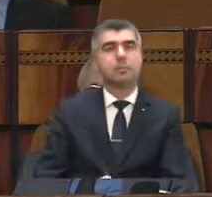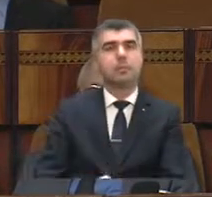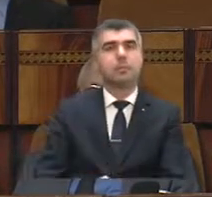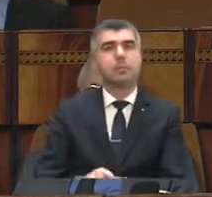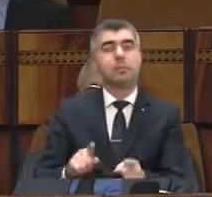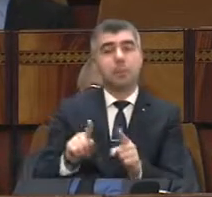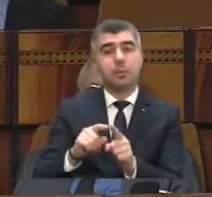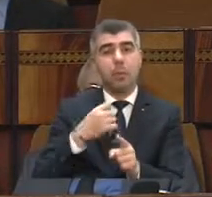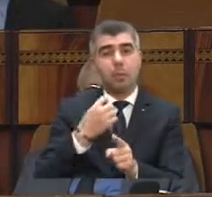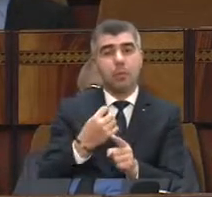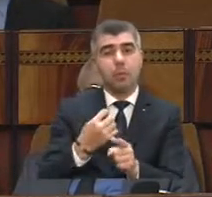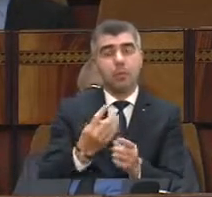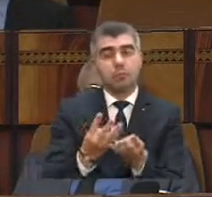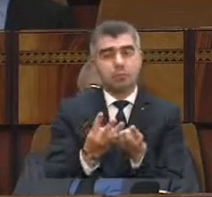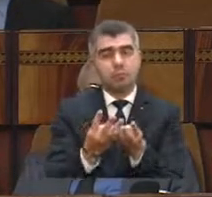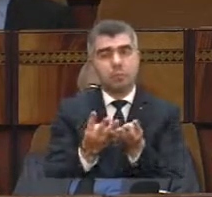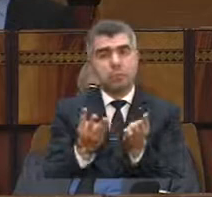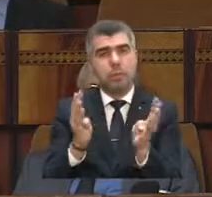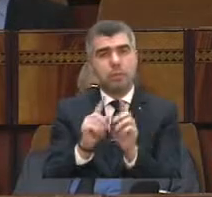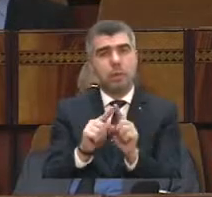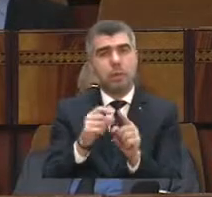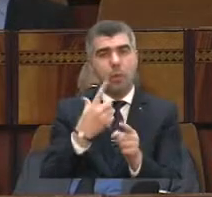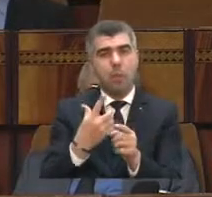السنتر لوجيستيك سيدي بوعثمان في الرحمنه